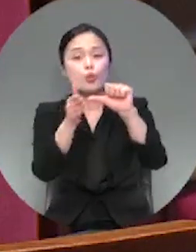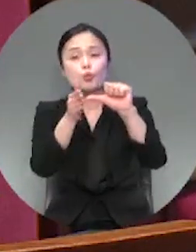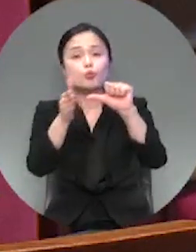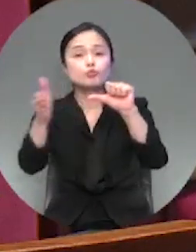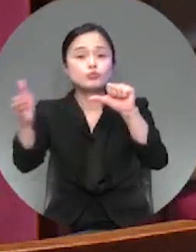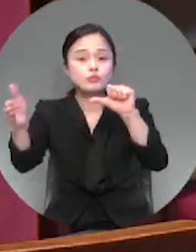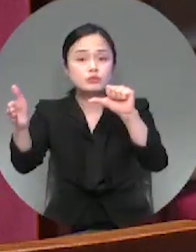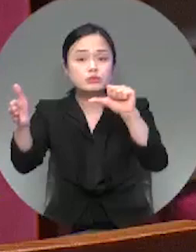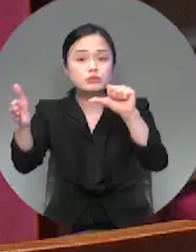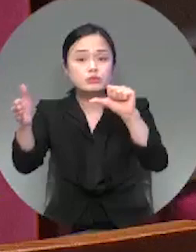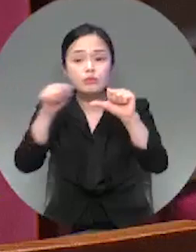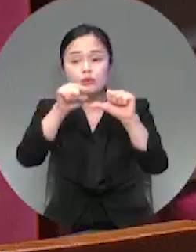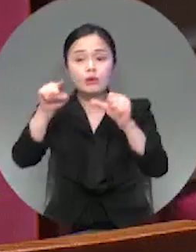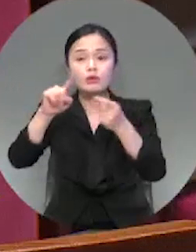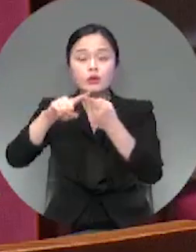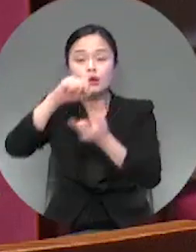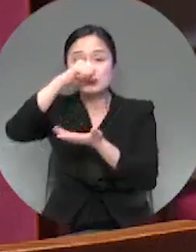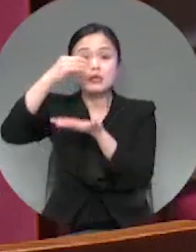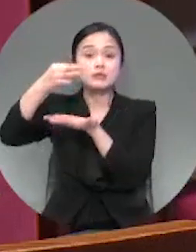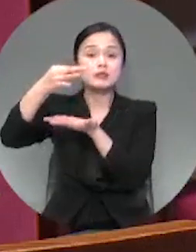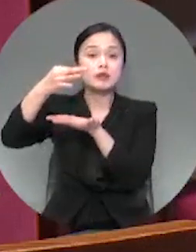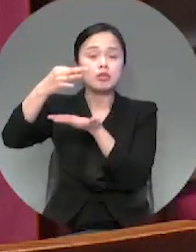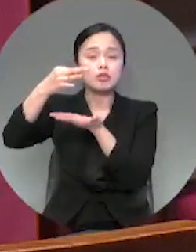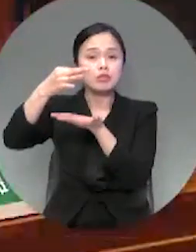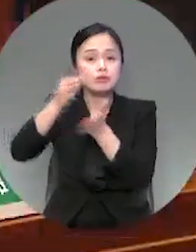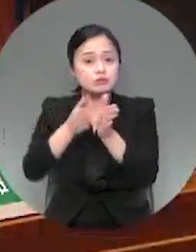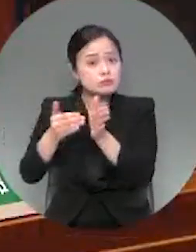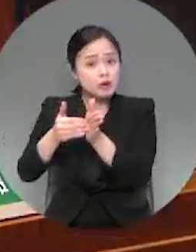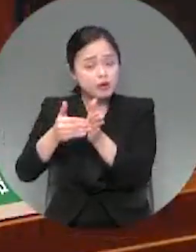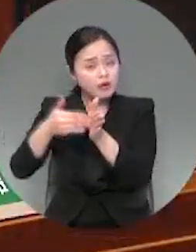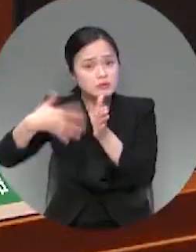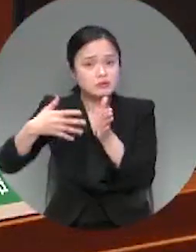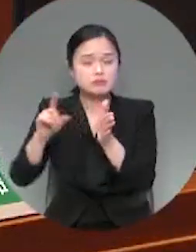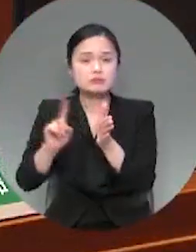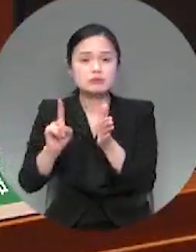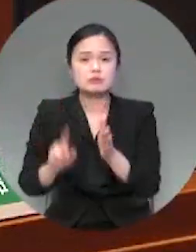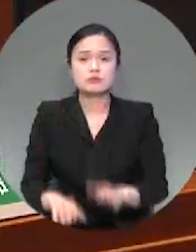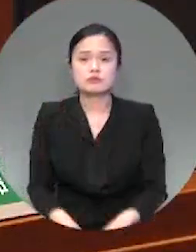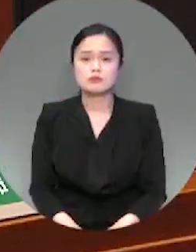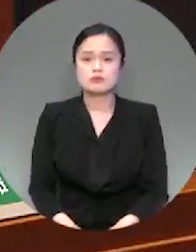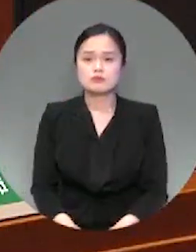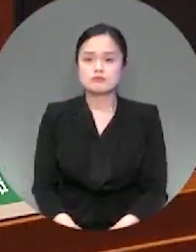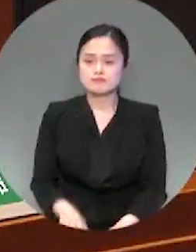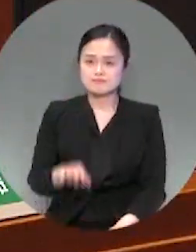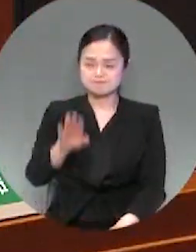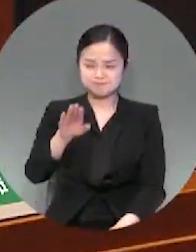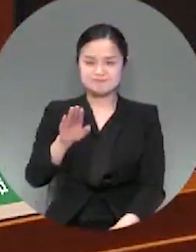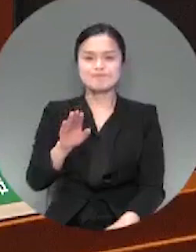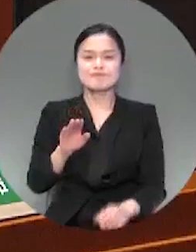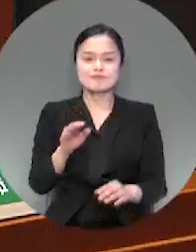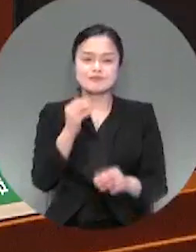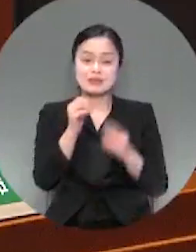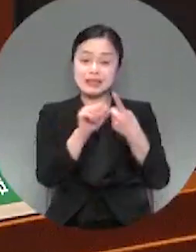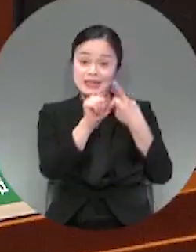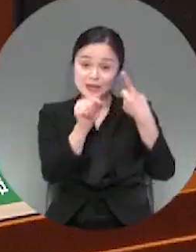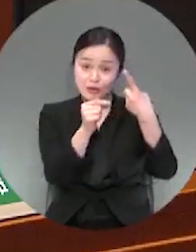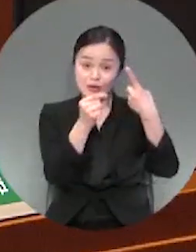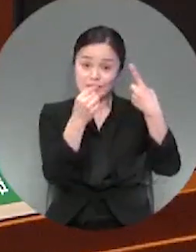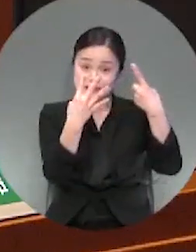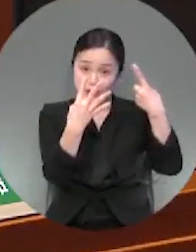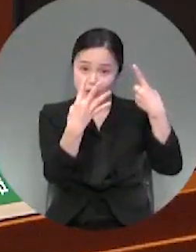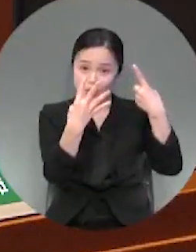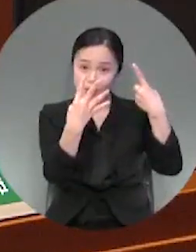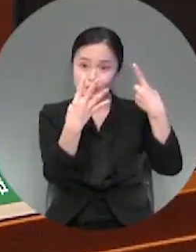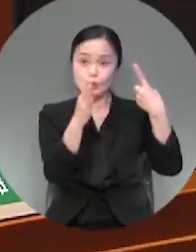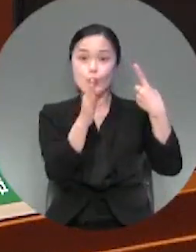수 있도록 소요가 반영돼야 되지 않을까요? 그게 1분기까지 아니고 1분기에서 2분기 일부까지 포함이 돼 있는 거고요. 예, 예. 저희가